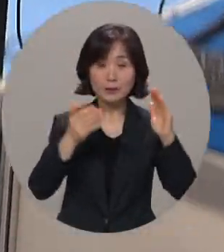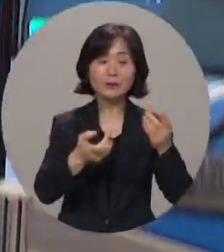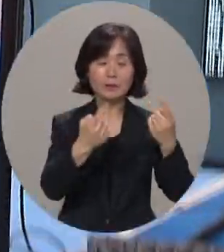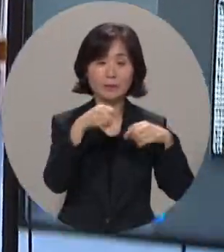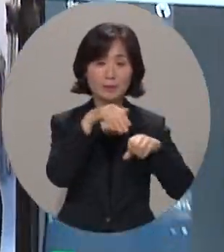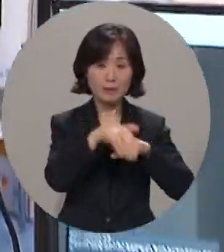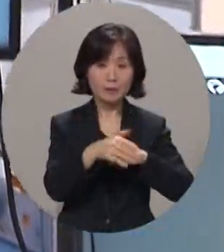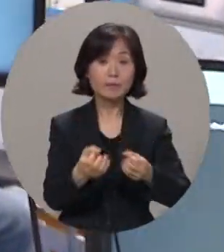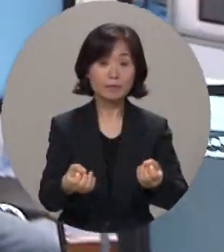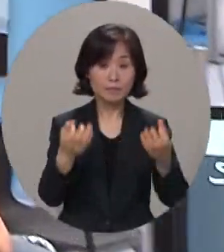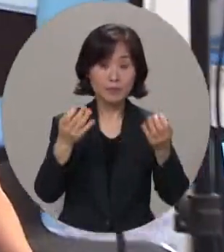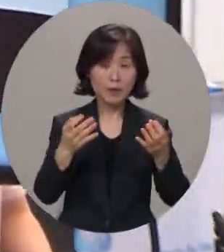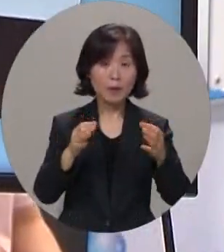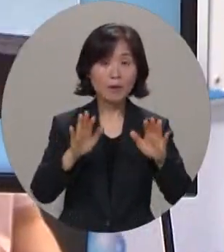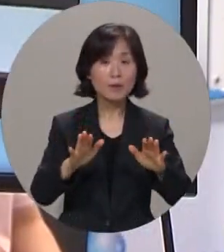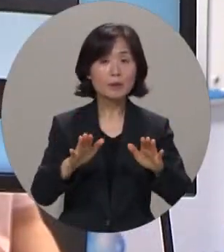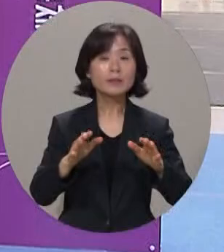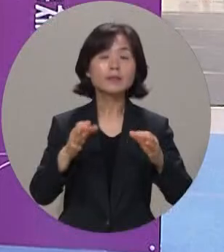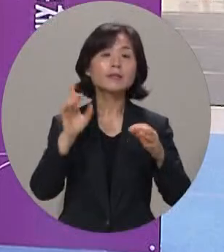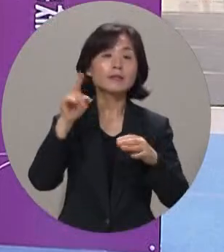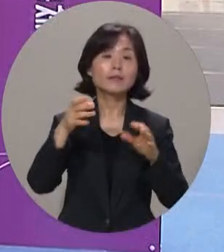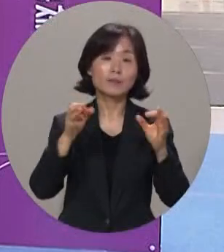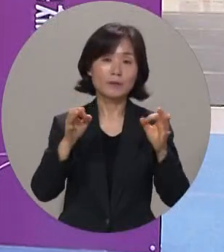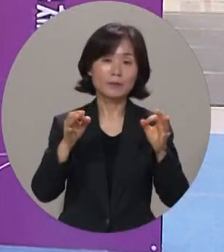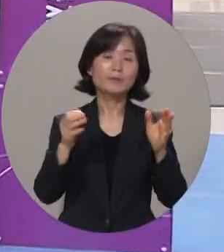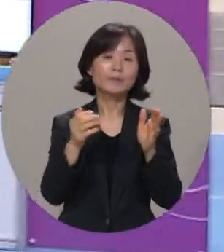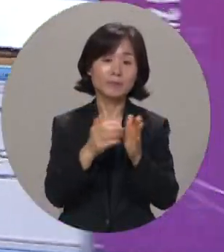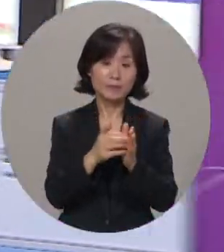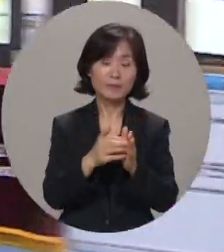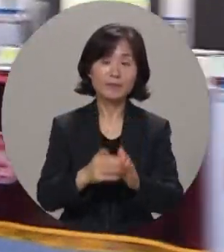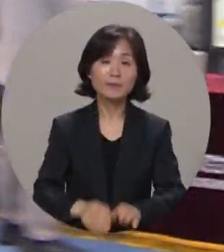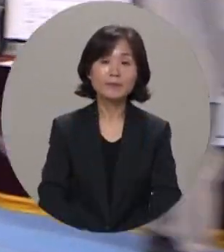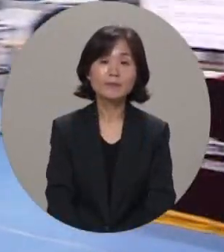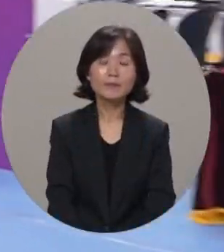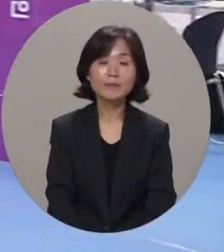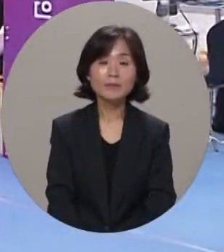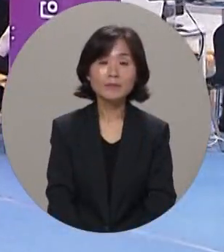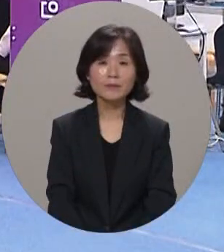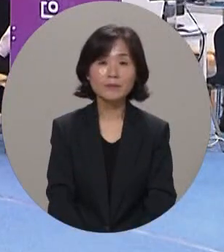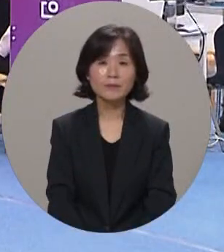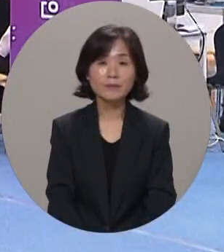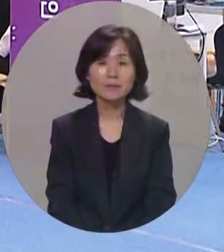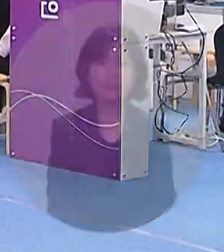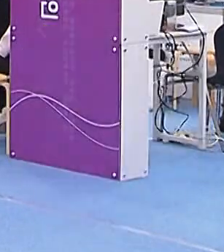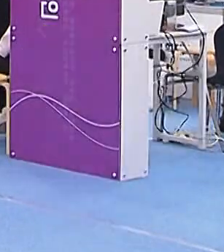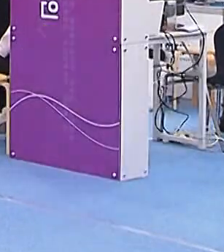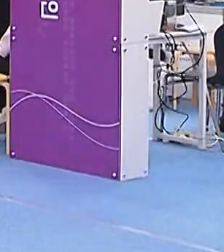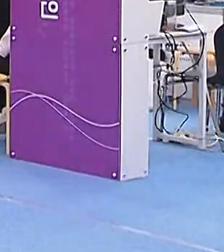마련된 이번 행사는 오는 금요일까지 계속됩니다. EBS 뉴스 황대윤입니다.